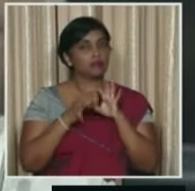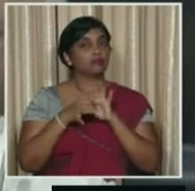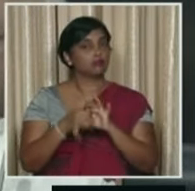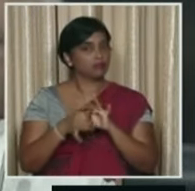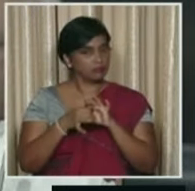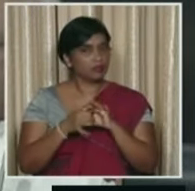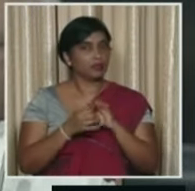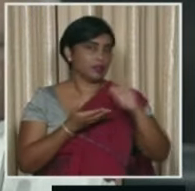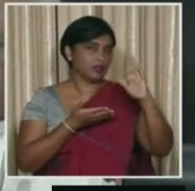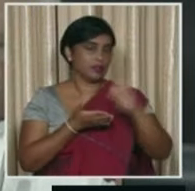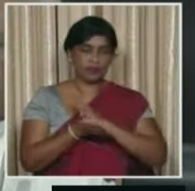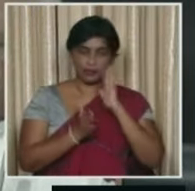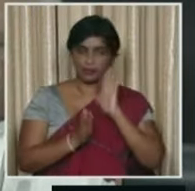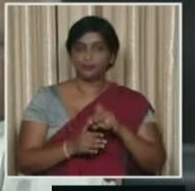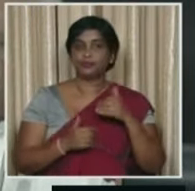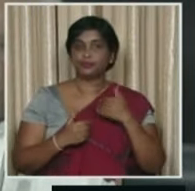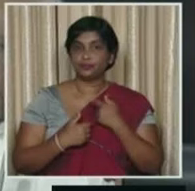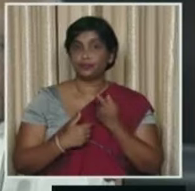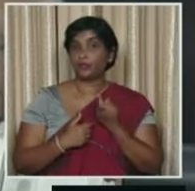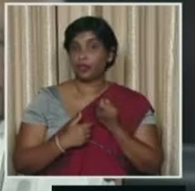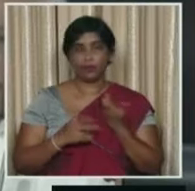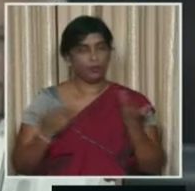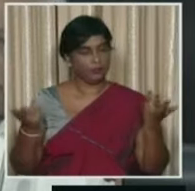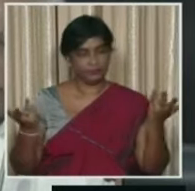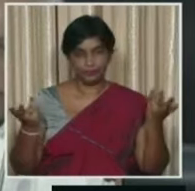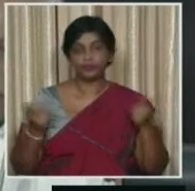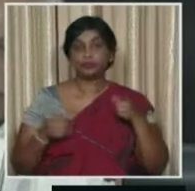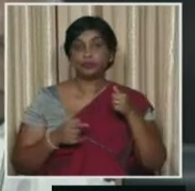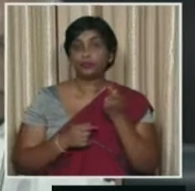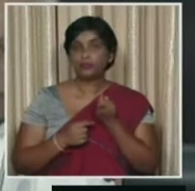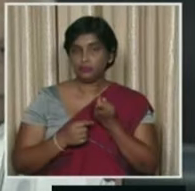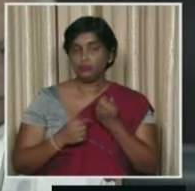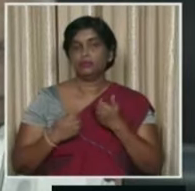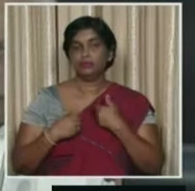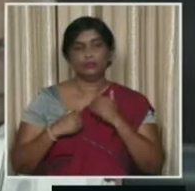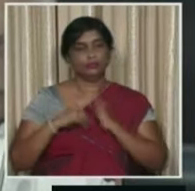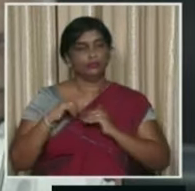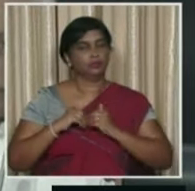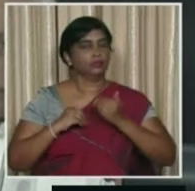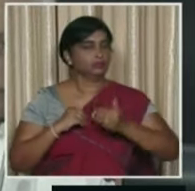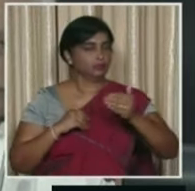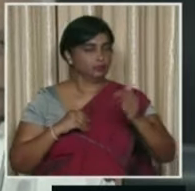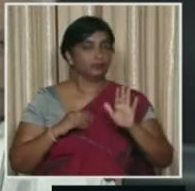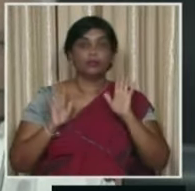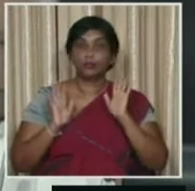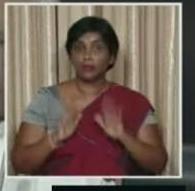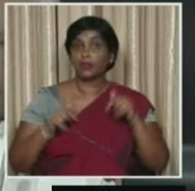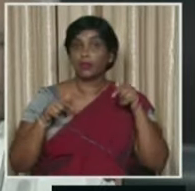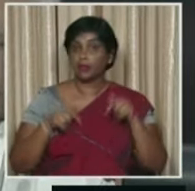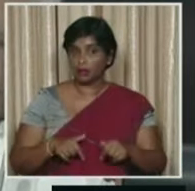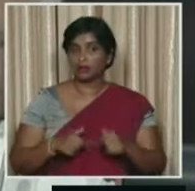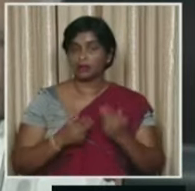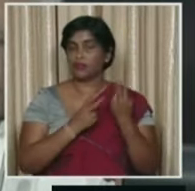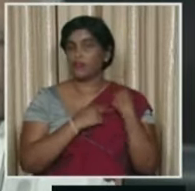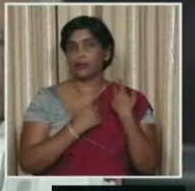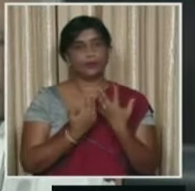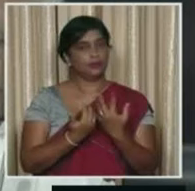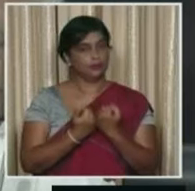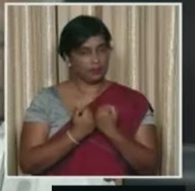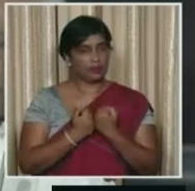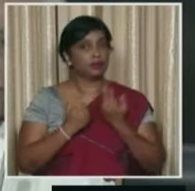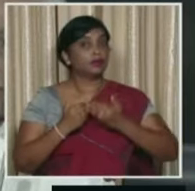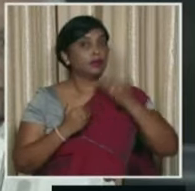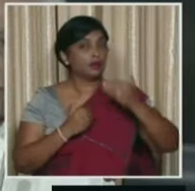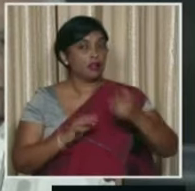හවුල්කරුවන්ගේ සහාය ඇතුවයි. අපිට මුදල් තිබුණේ නැහැ. ඒ මුදලින් අපි මේ වැඩ කටයුතු කරා. නමුත් දැන් අපි ඒක බාරගෙන තියෙනවා.